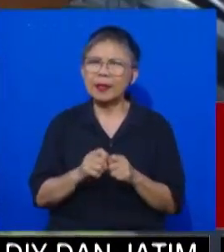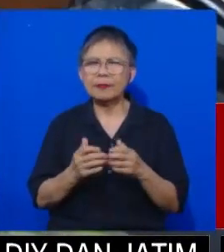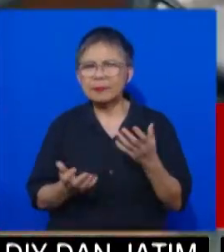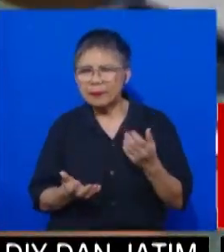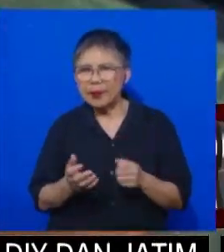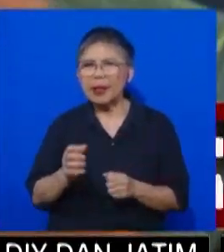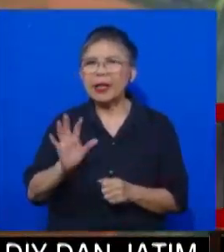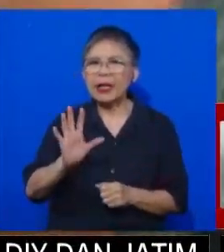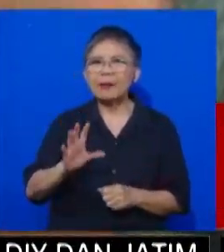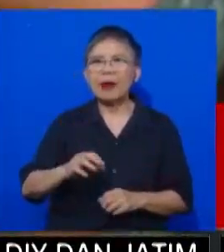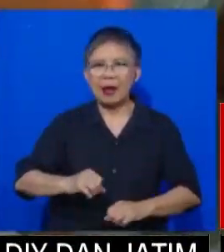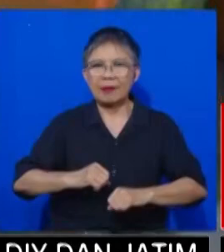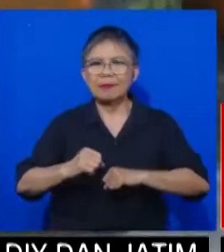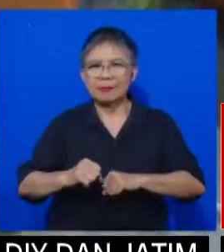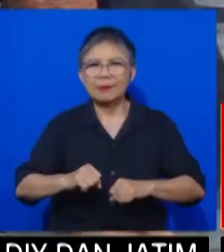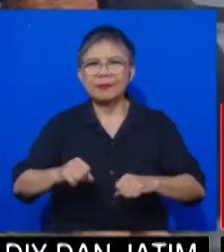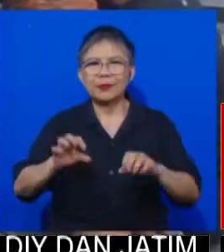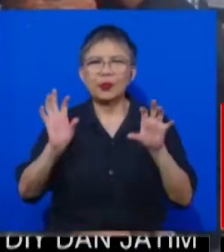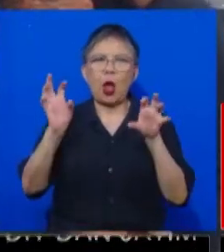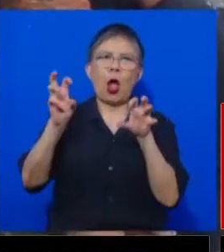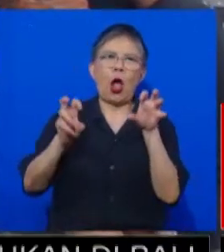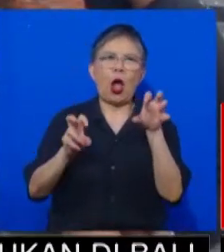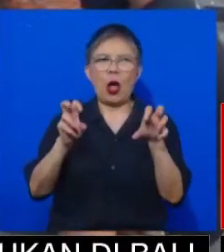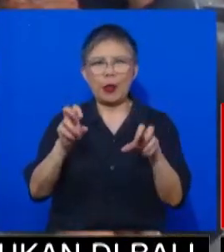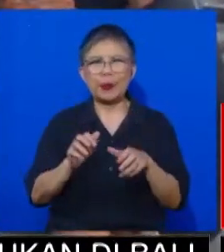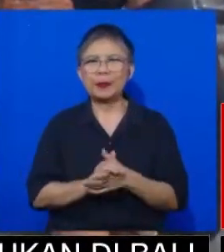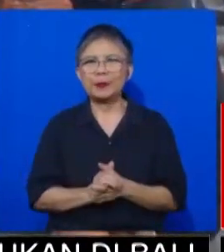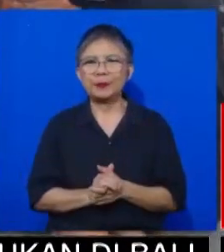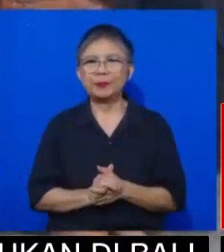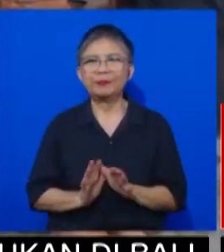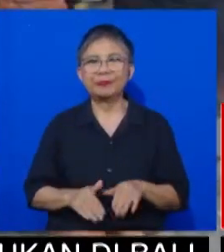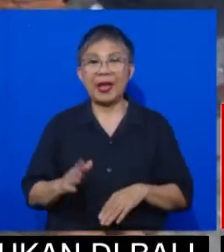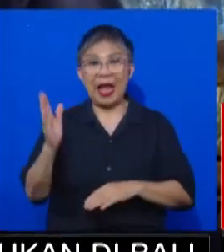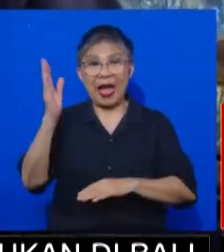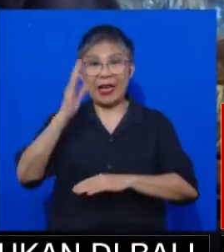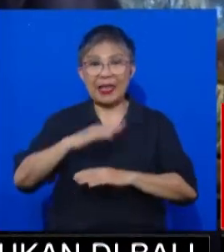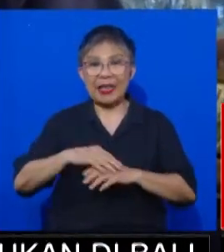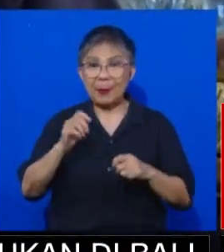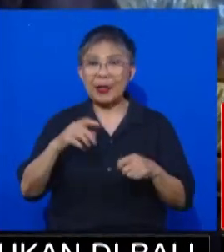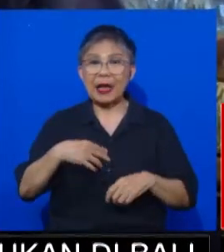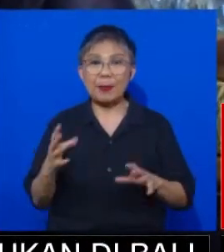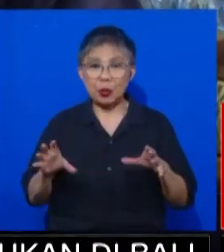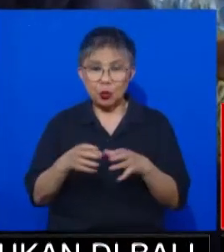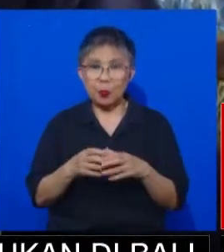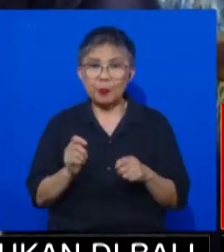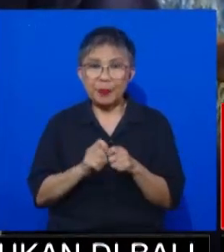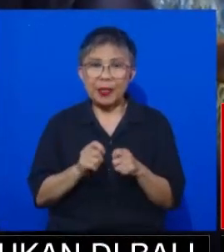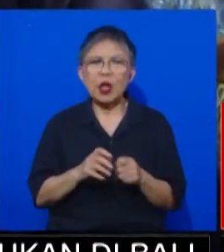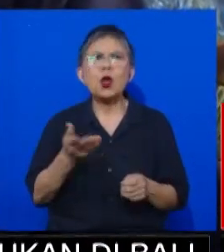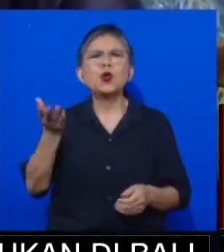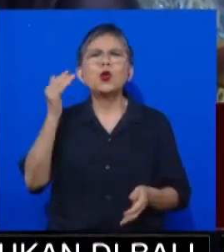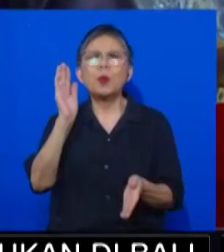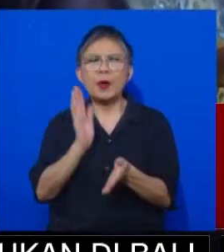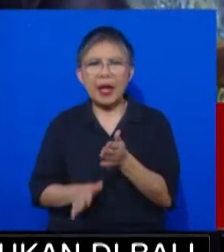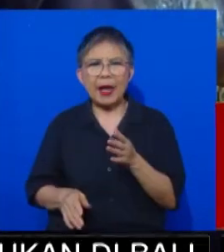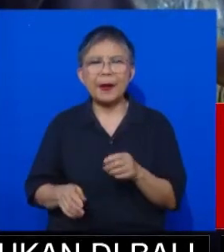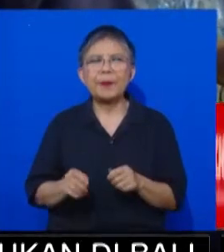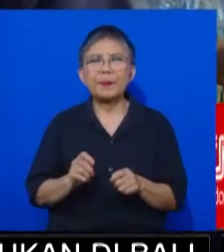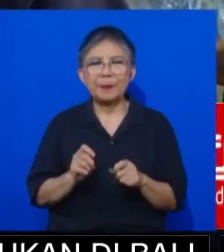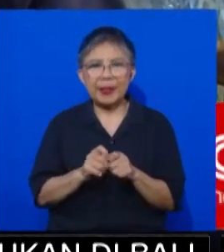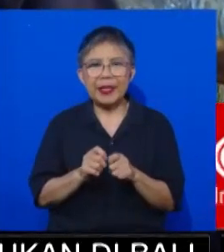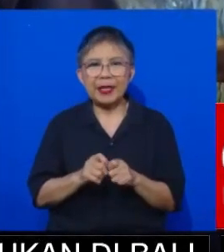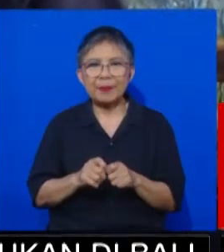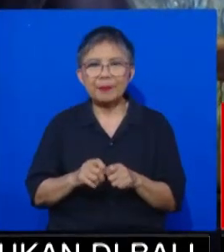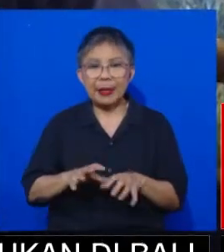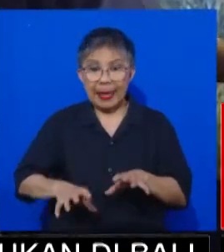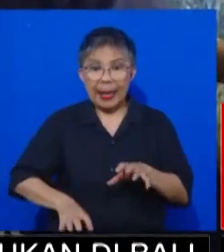hingga 5 dokar. Hari ini adalah pengembangan dari kita dulu pernah membuat dino triksau yang jalannya pakai